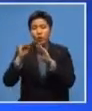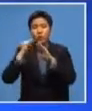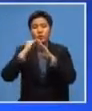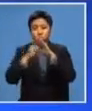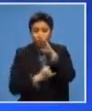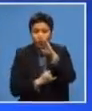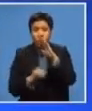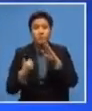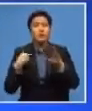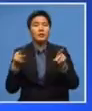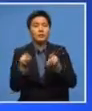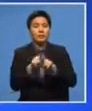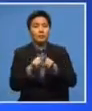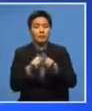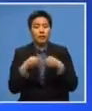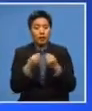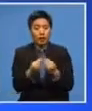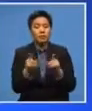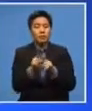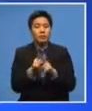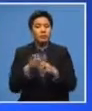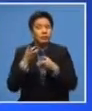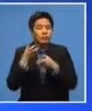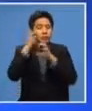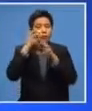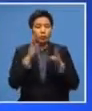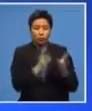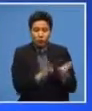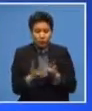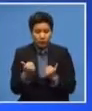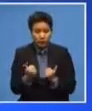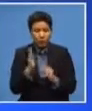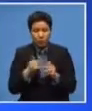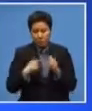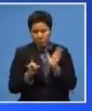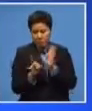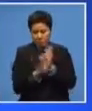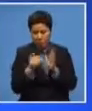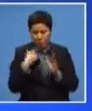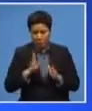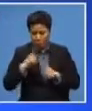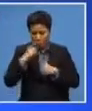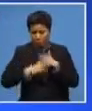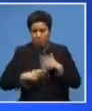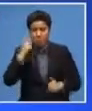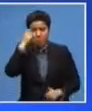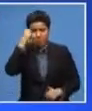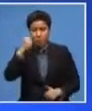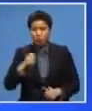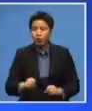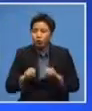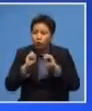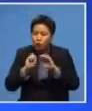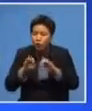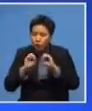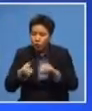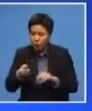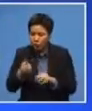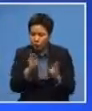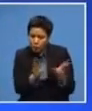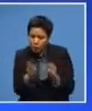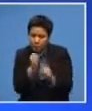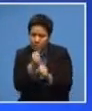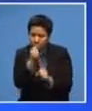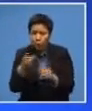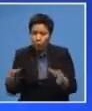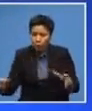ก็มีอยู่แล้วนะอยากให้มันกลับมาทบทวนเรื่องพวกนี้แล้วให้คนที่มีคุณภาพไปสอนเขาไปสอนชาวบ้านหรือไม่ก็ไป